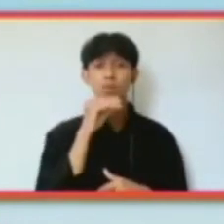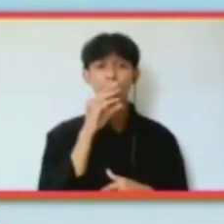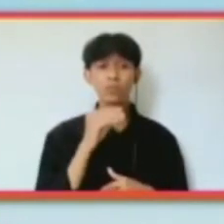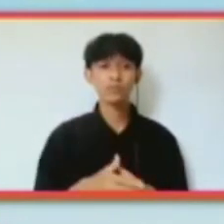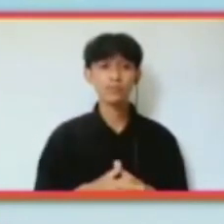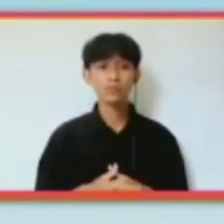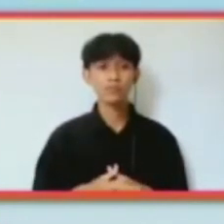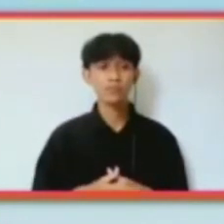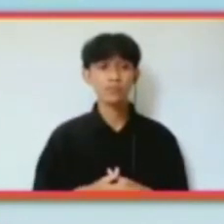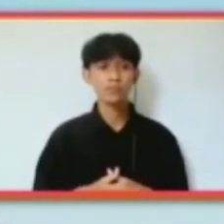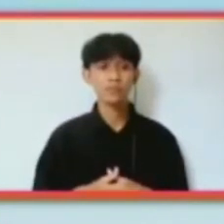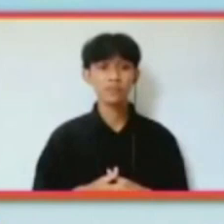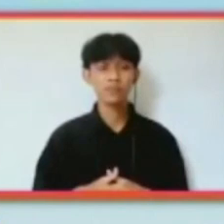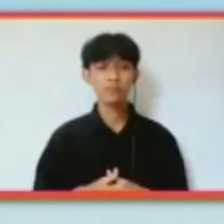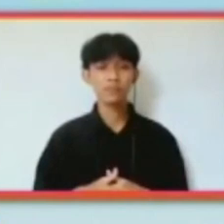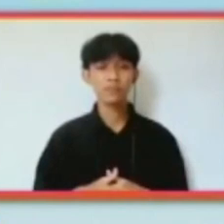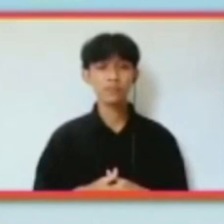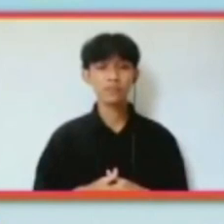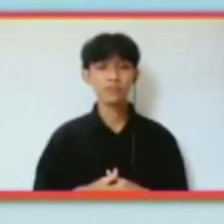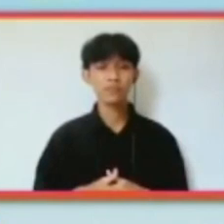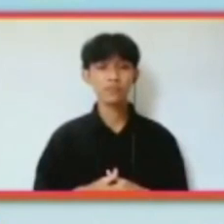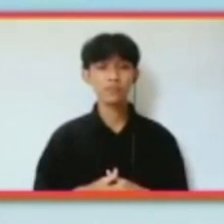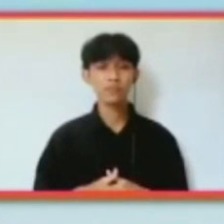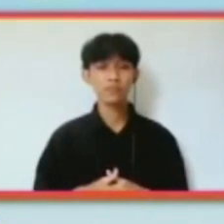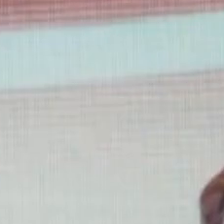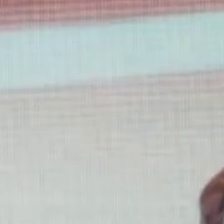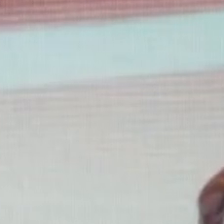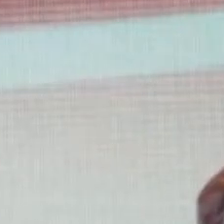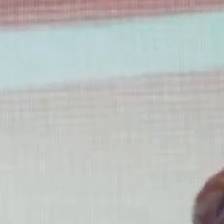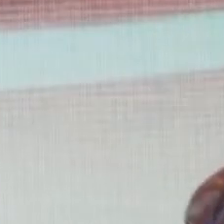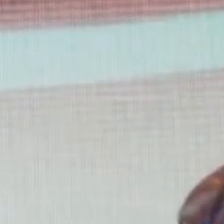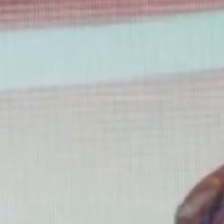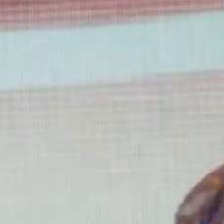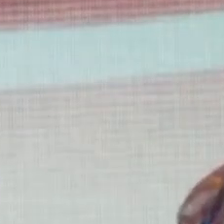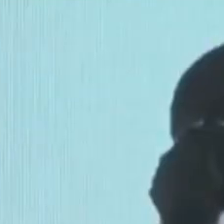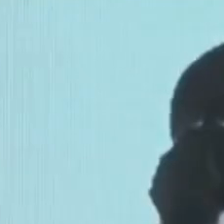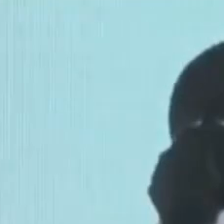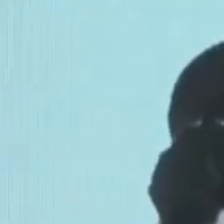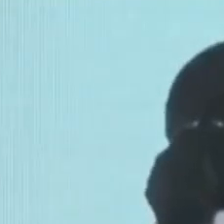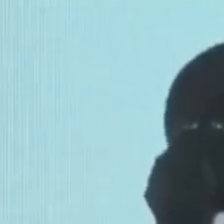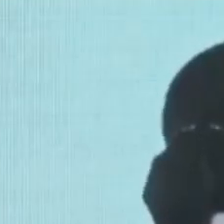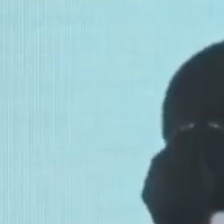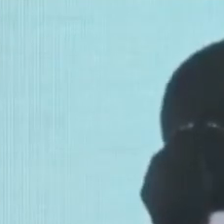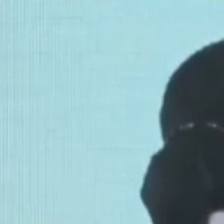seorang penyandang tunarungu untuk berbicara di panggung. Risma dinilai tidak memiliki empati.